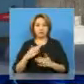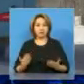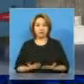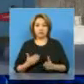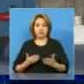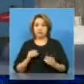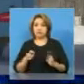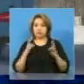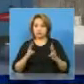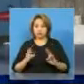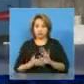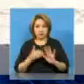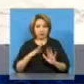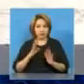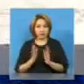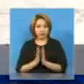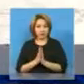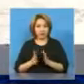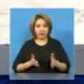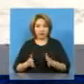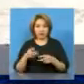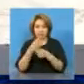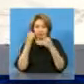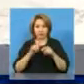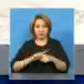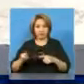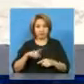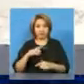жүруге шақырады. Жол ережесі бұзылса, дереу хабар беріңіз.